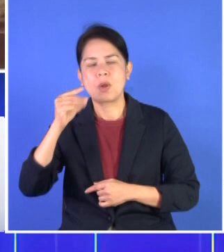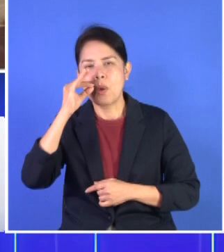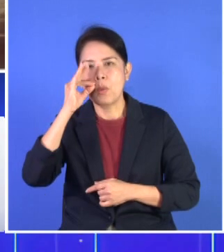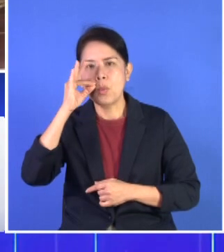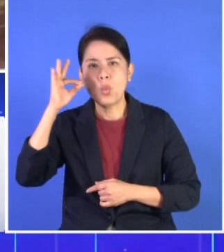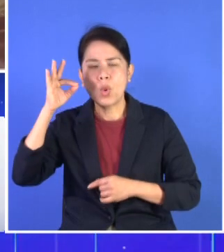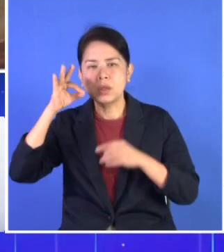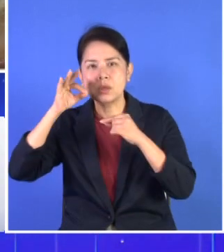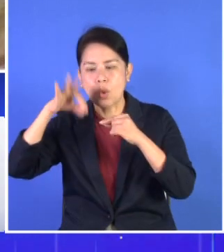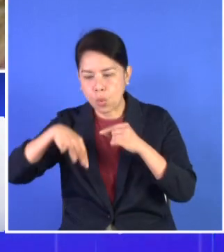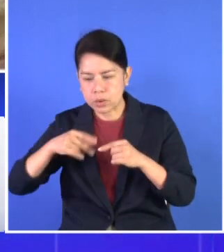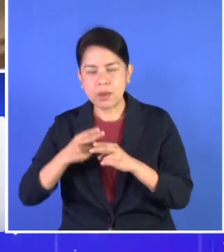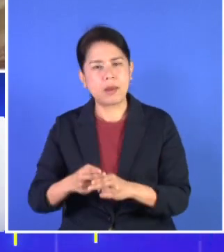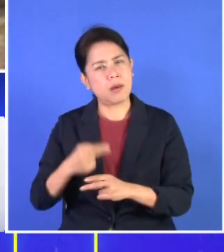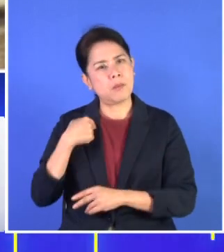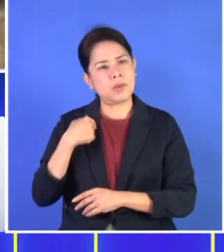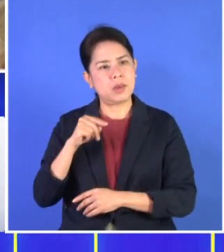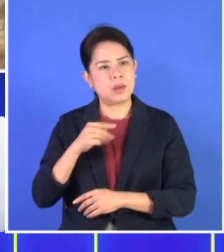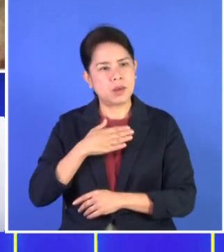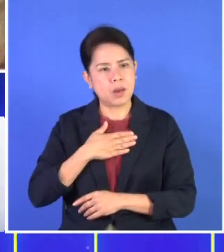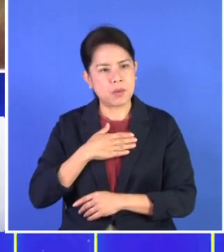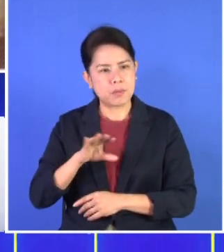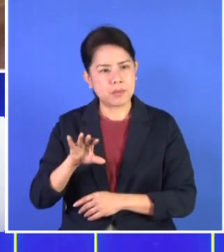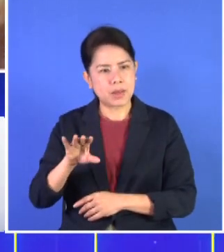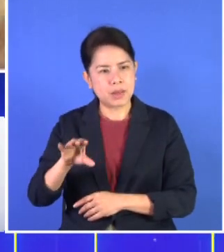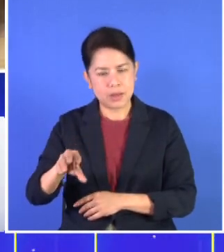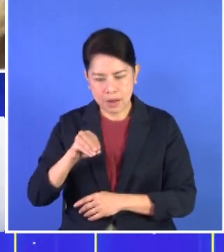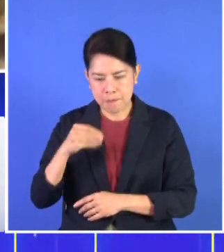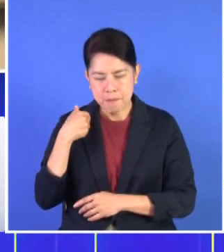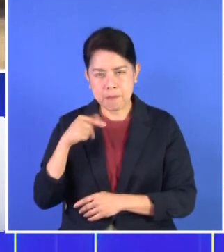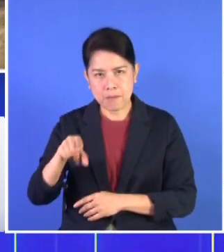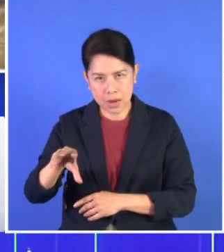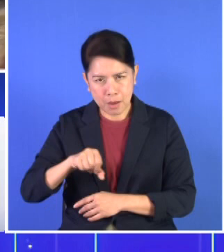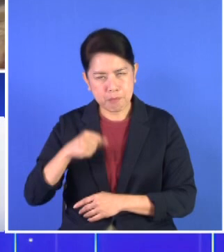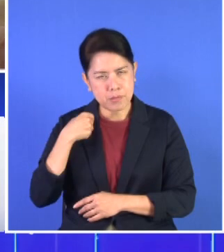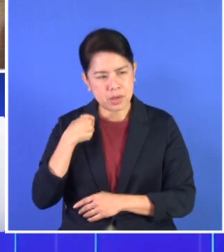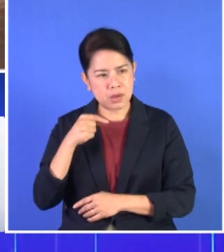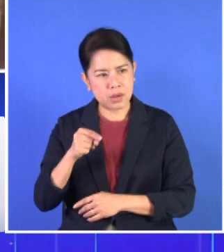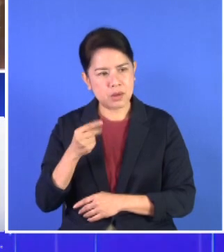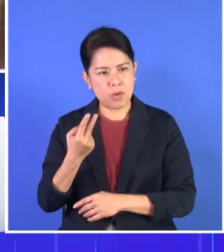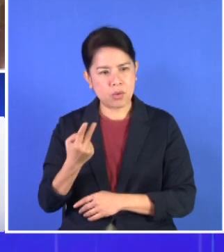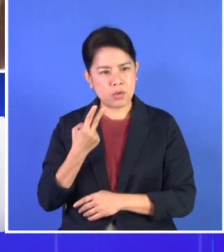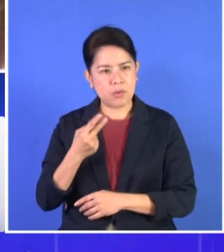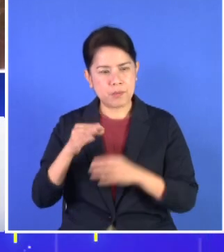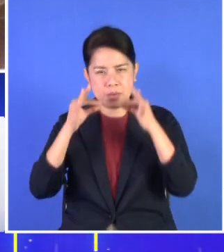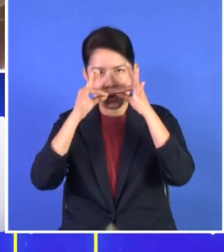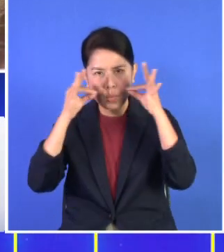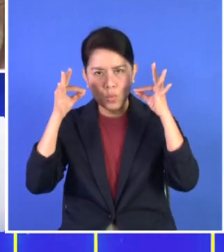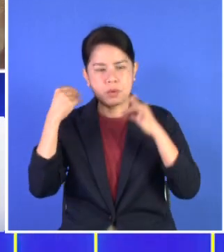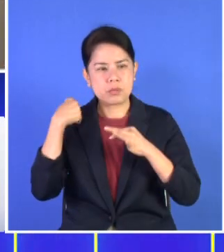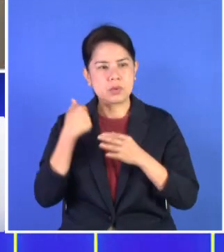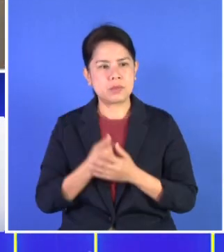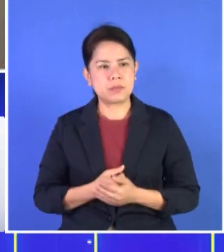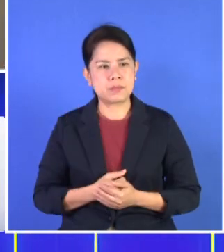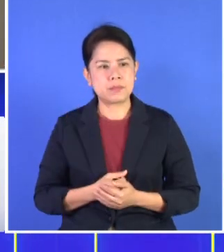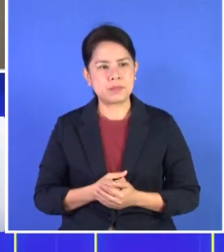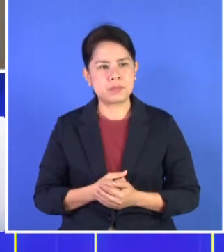แล้วเราก็แบบว่าต้องไปคอยเก็บมานี่ที่บ้านให้มา 2เส้นแล้วแล้วทำไมอ่ะหนวดหนวดแมวมันสำคัญยังไงเขาบอกว่ามันไม่ค่อย